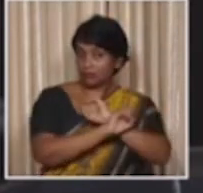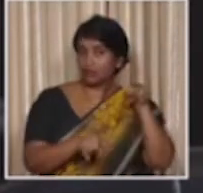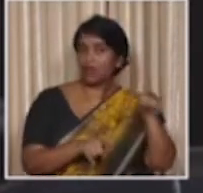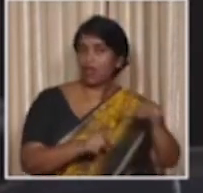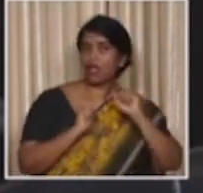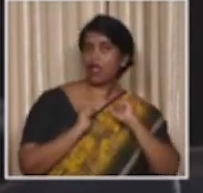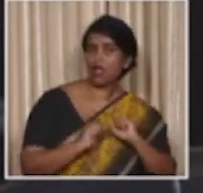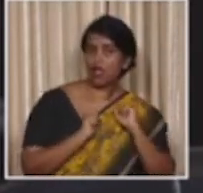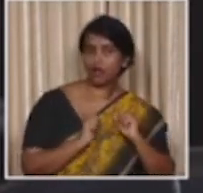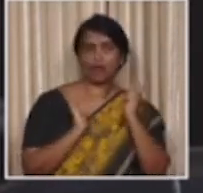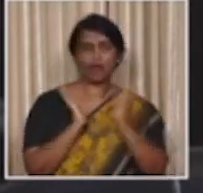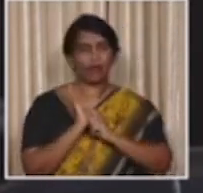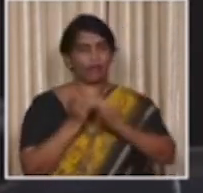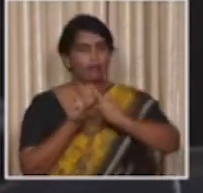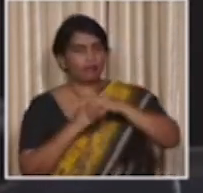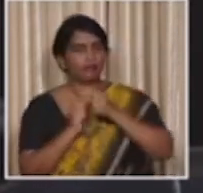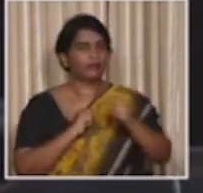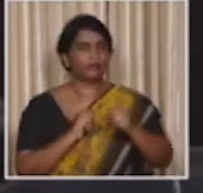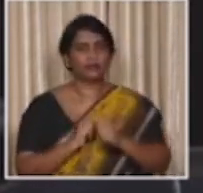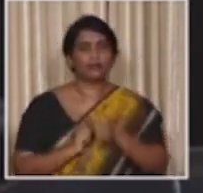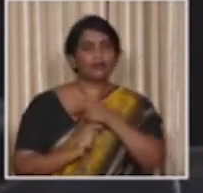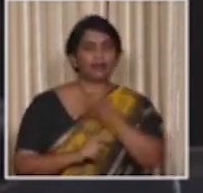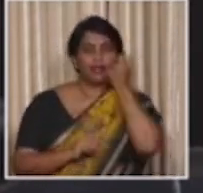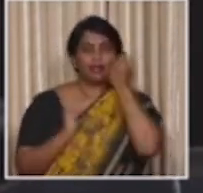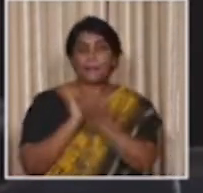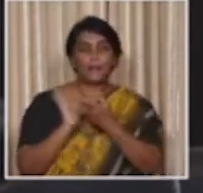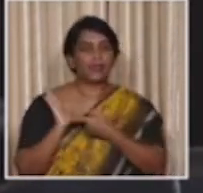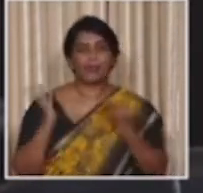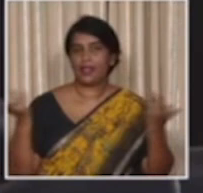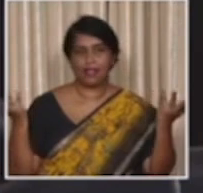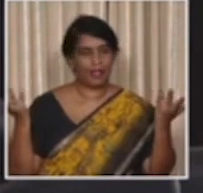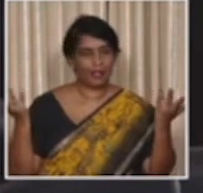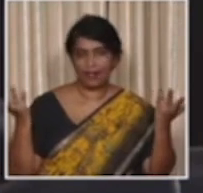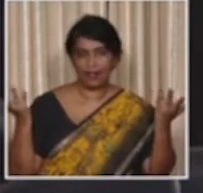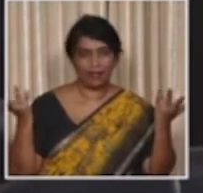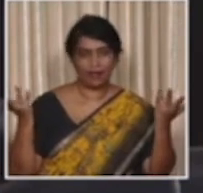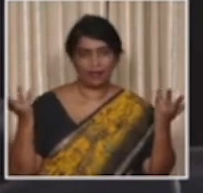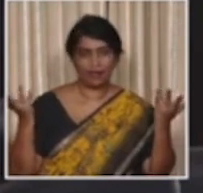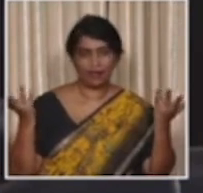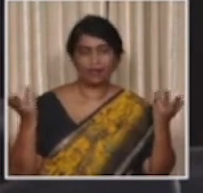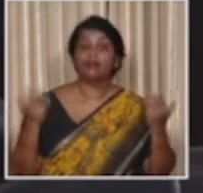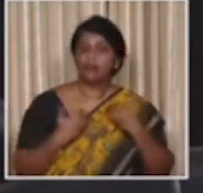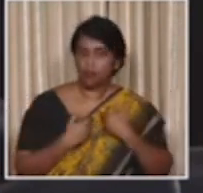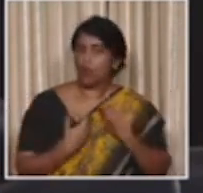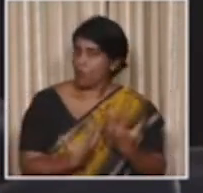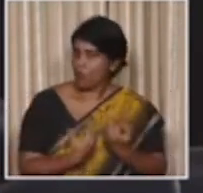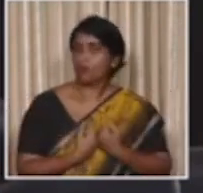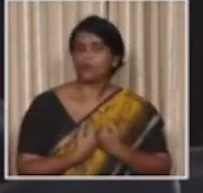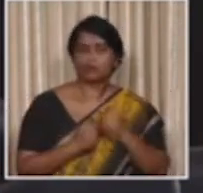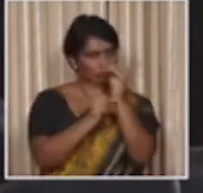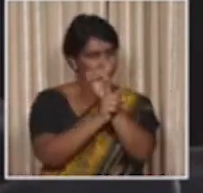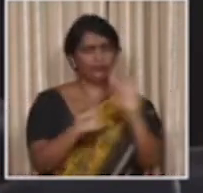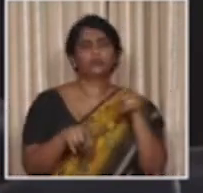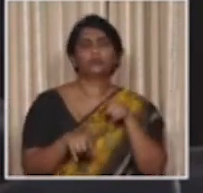කොයි විදියටද මේ ණය ප්‍රතිව්‍යුහගත කරන්න කියන එක. සංකල්ප පත්‍රිකාවේක නැහැ. හරි. ඉතින් ඒ නිසා අපිට අවශ්‍ය වෙන්නේ